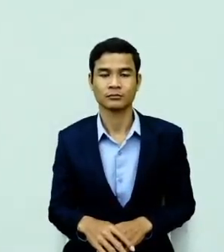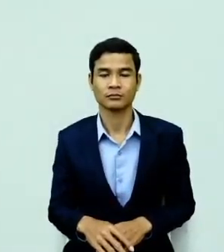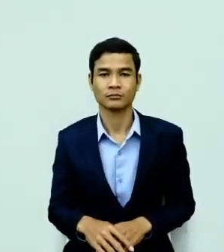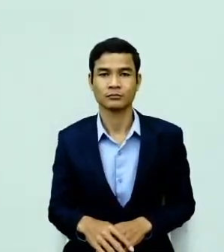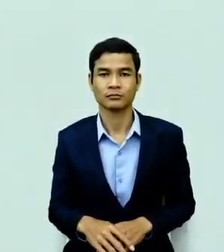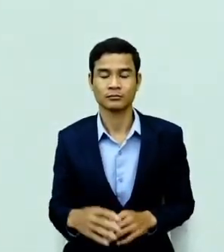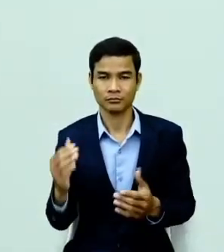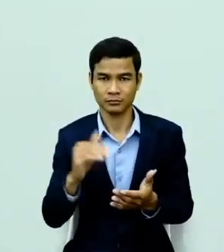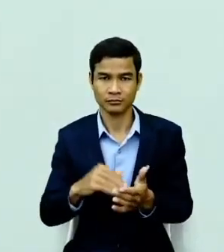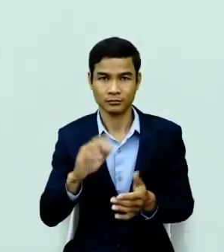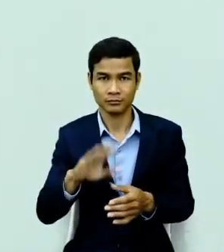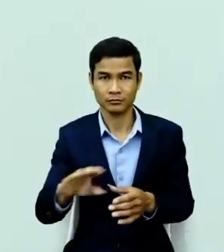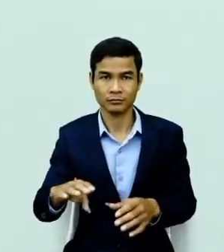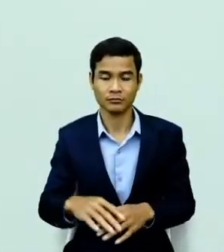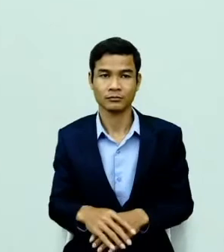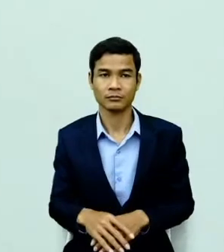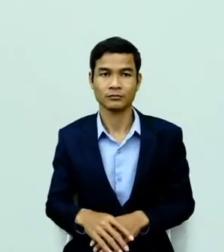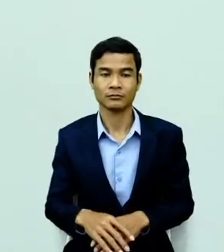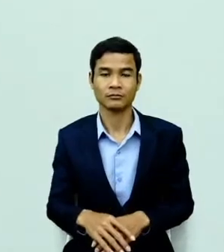ម្ដងទៀត